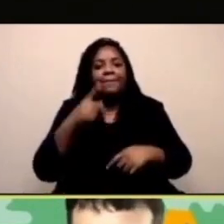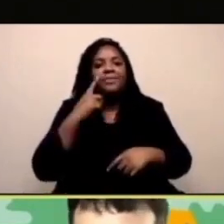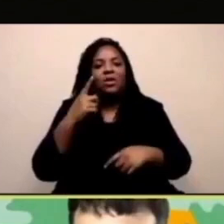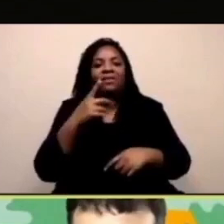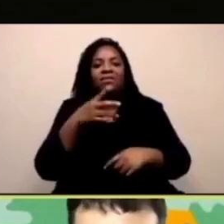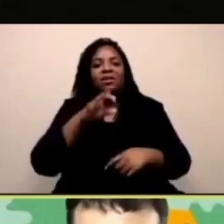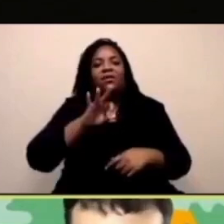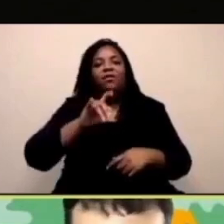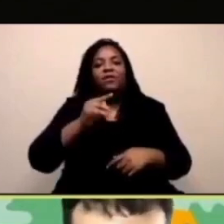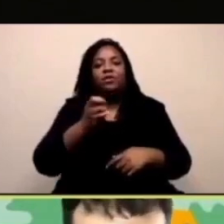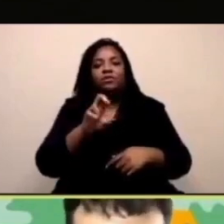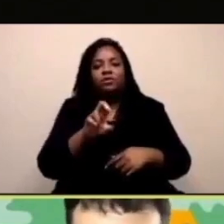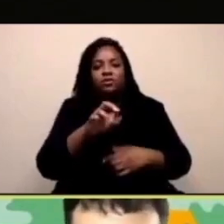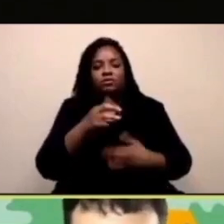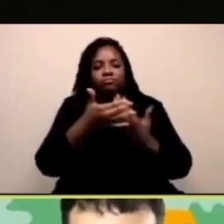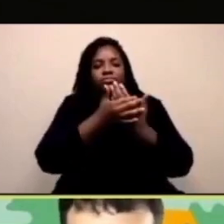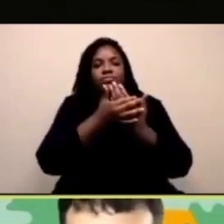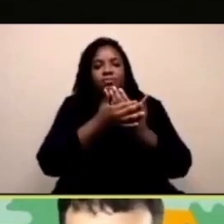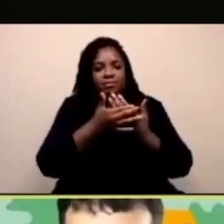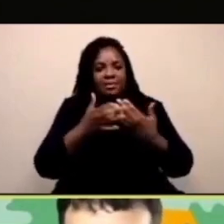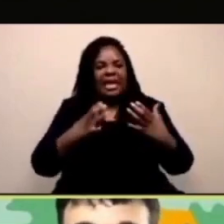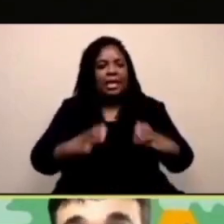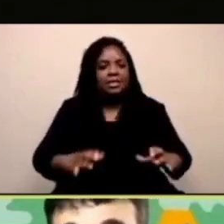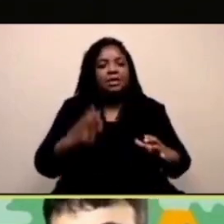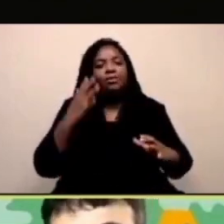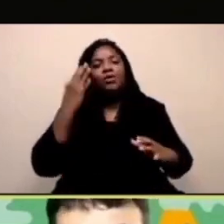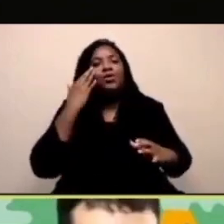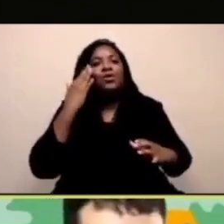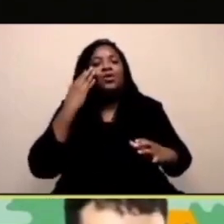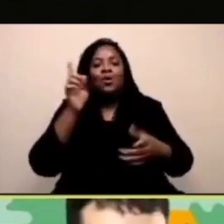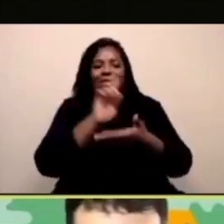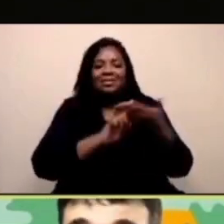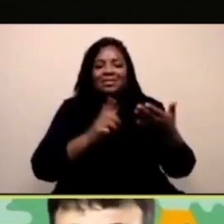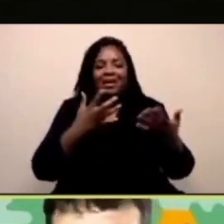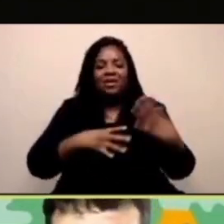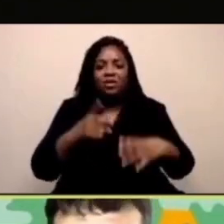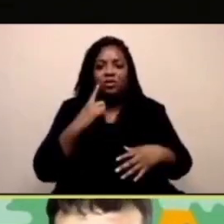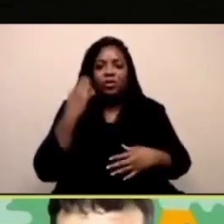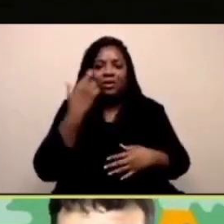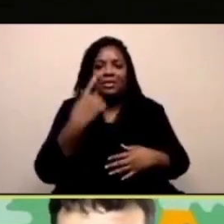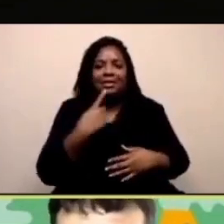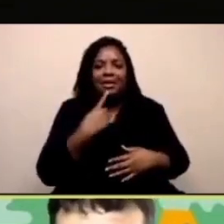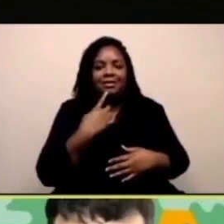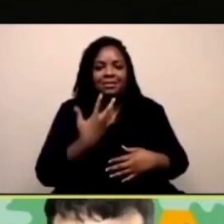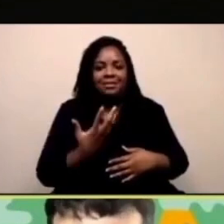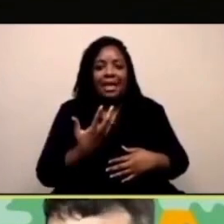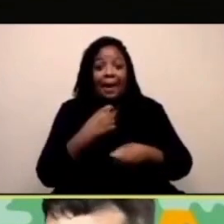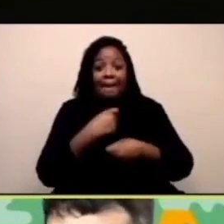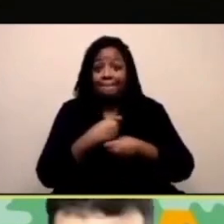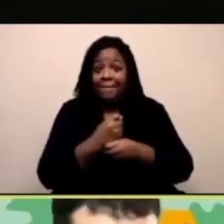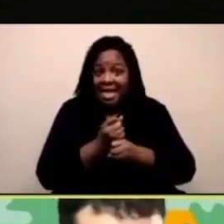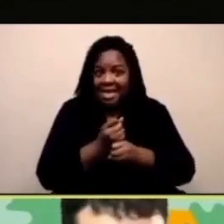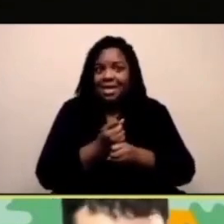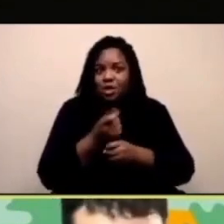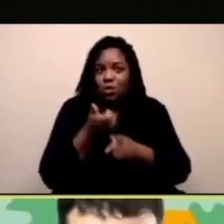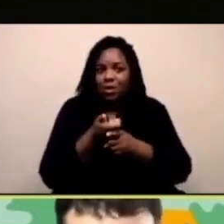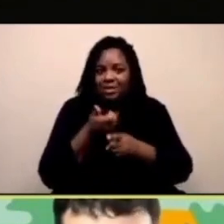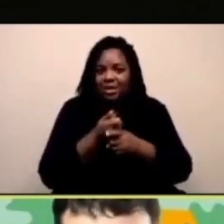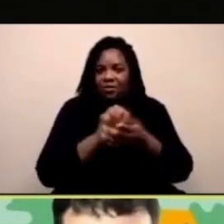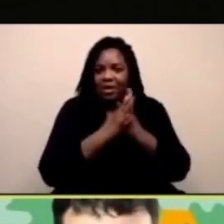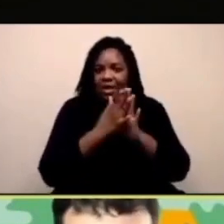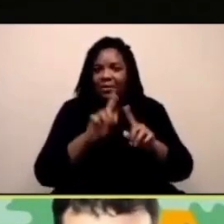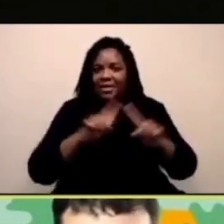お子様たちが使おうと動画をいろんなアプリに取り入れるということができます例えばですけどあと